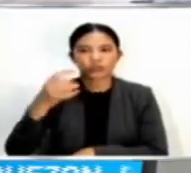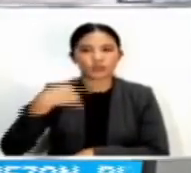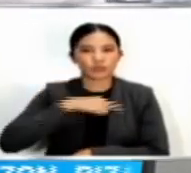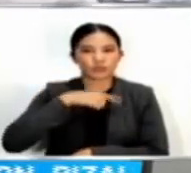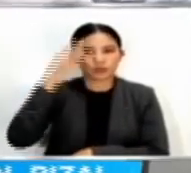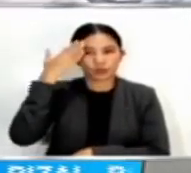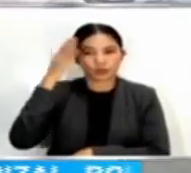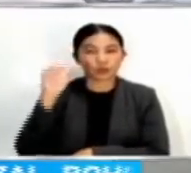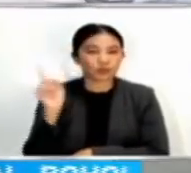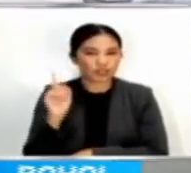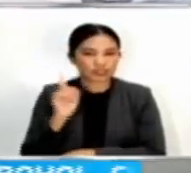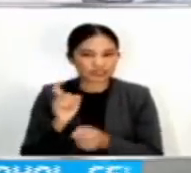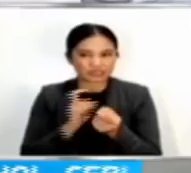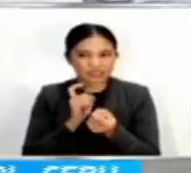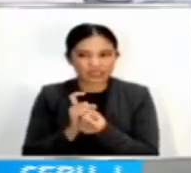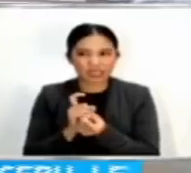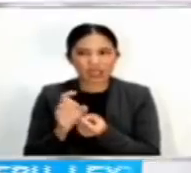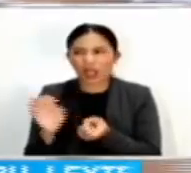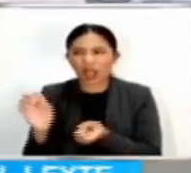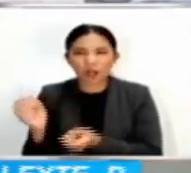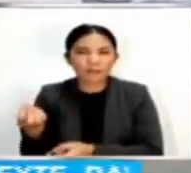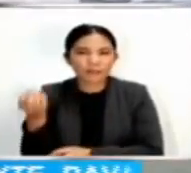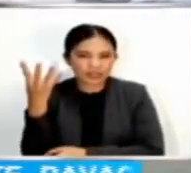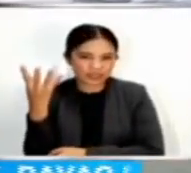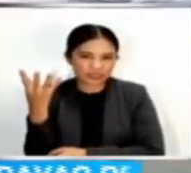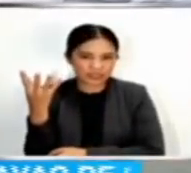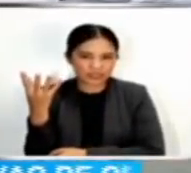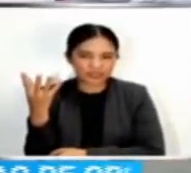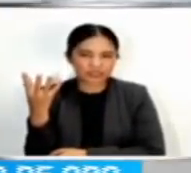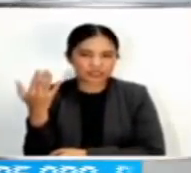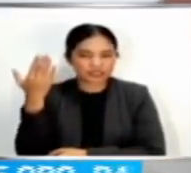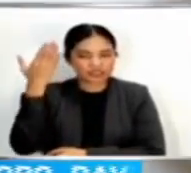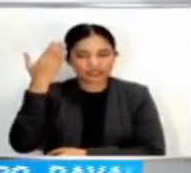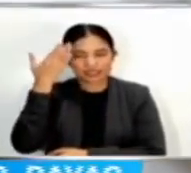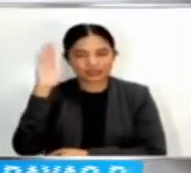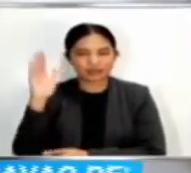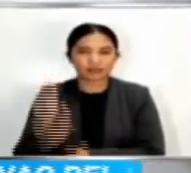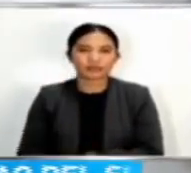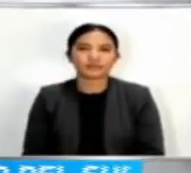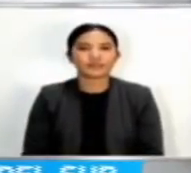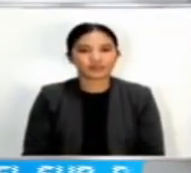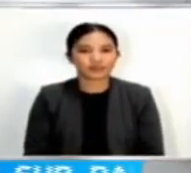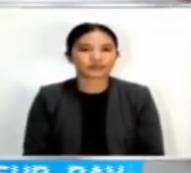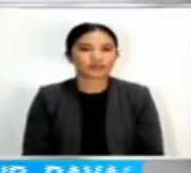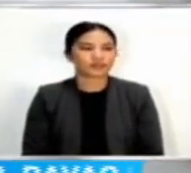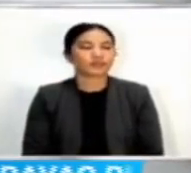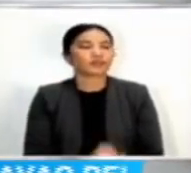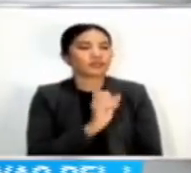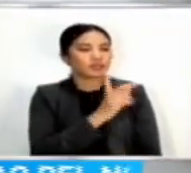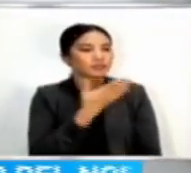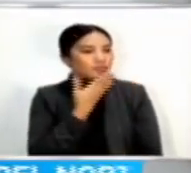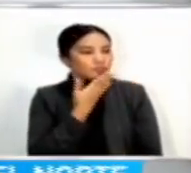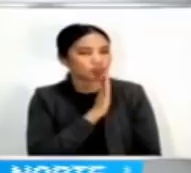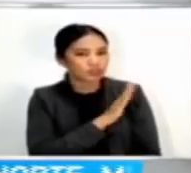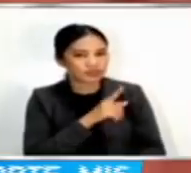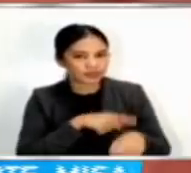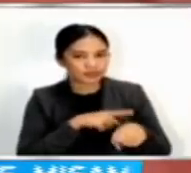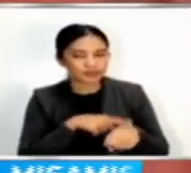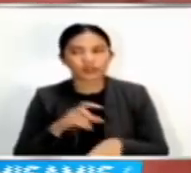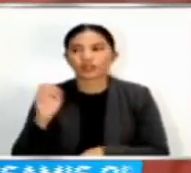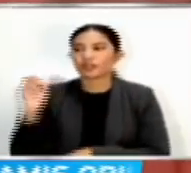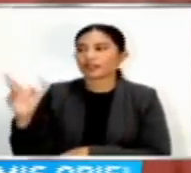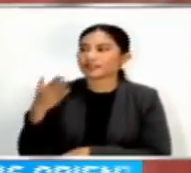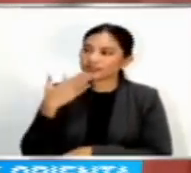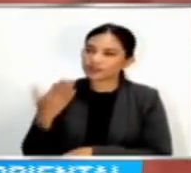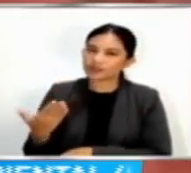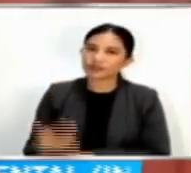number or amount. Mm-hmm. Okay. Sige po. Maraming salamat po sa oras na binahagi niyo po sa Balitang Hali. Okay. Thank you. Si